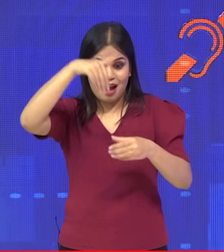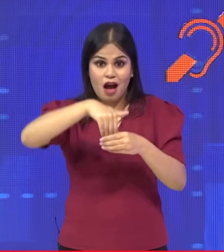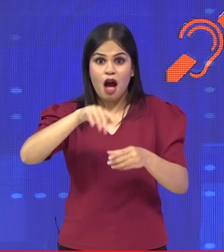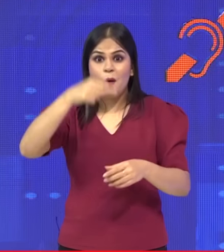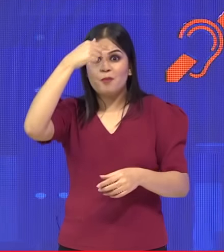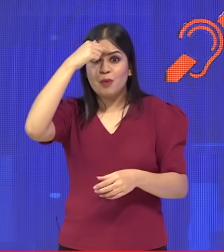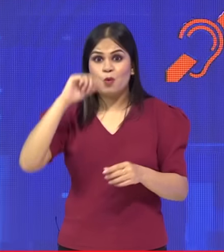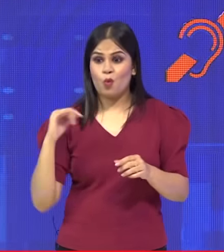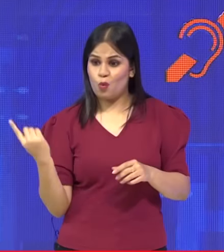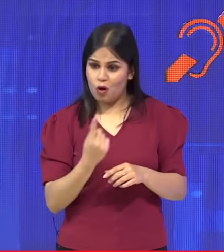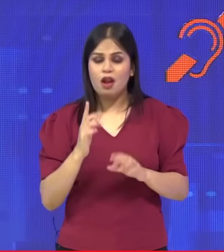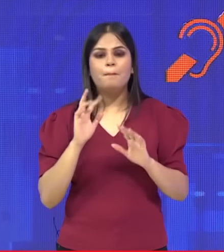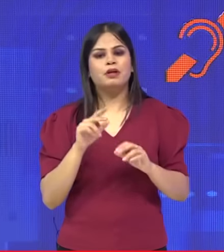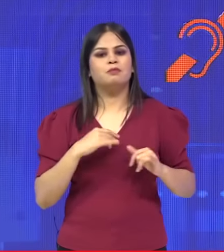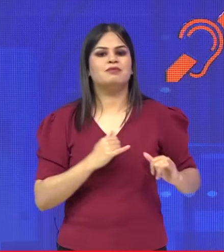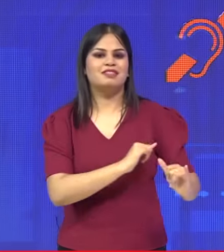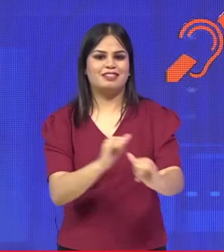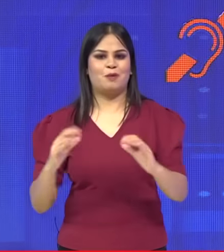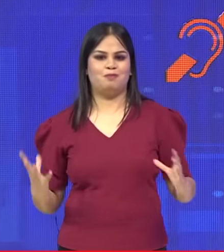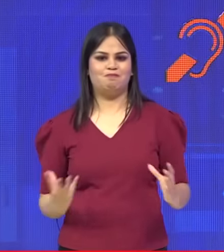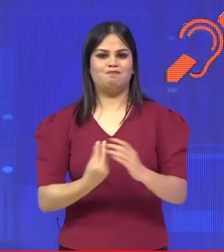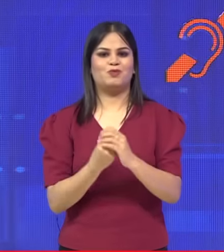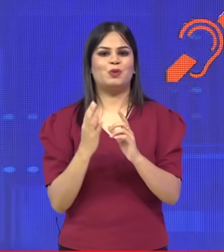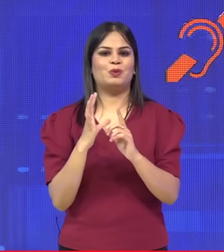होती है तो सब साथ में ए जाति है